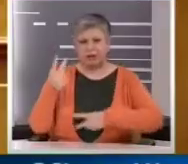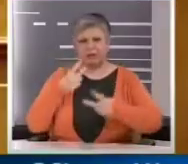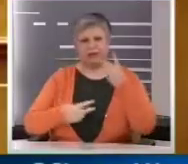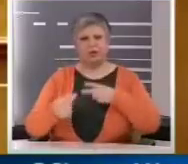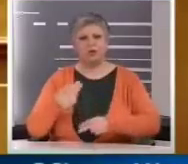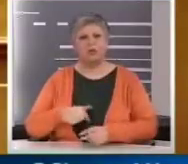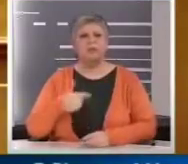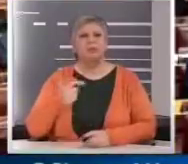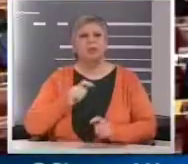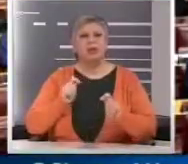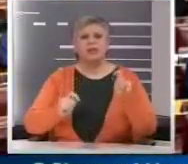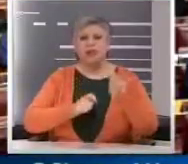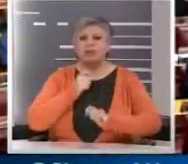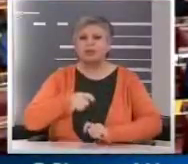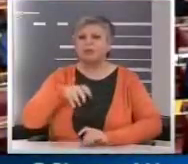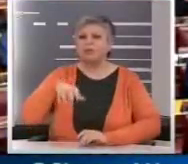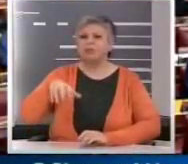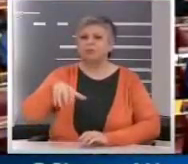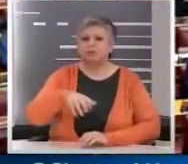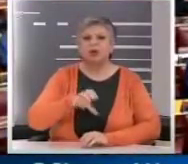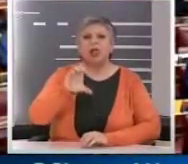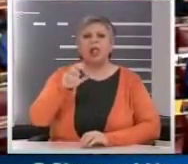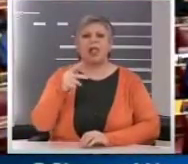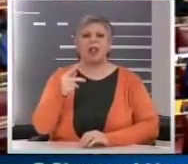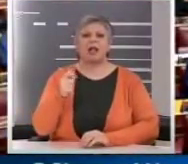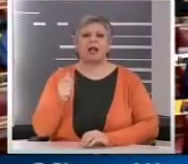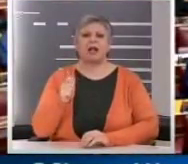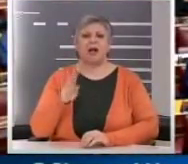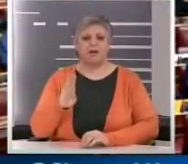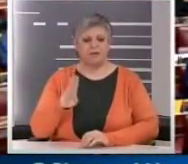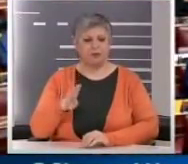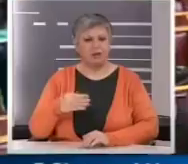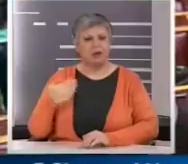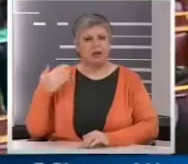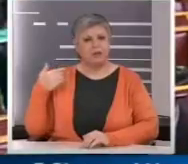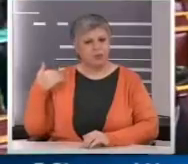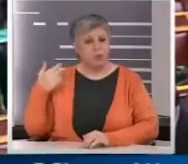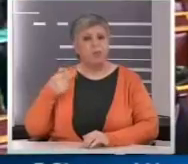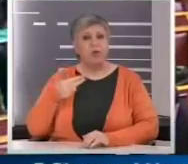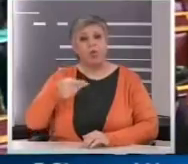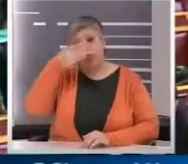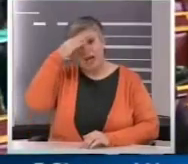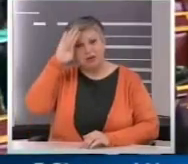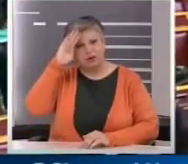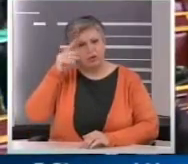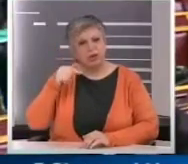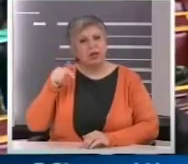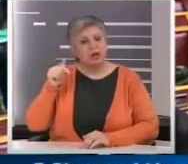φτιάξαμε πολλούς τομείς του ΕΚΑΒ σε πάρα πολλές περιοχές της χώρας με τελευταίον αυτό τη στάσου,